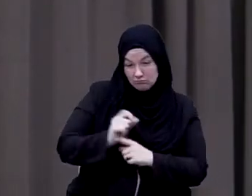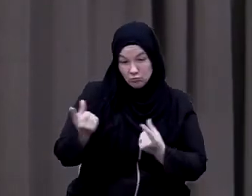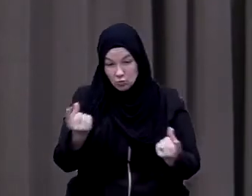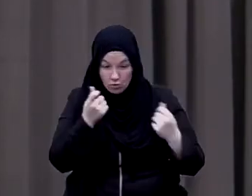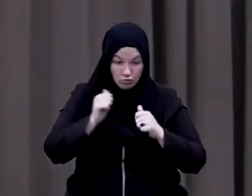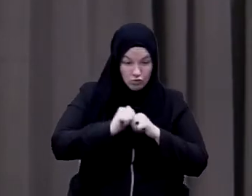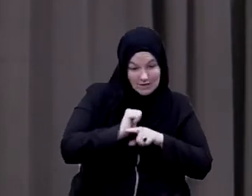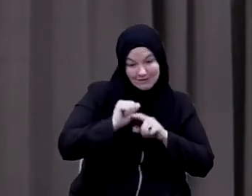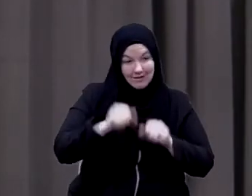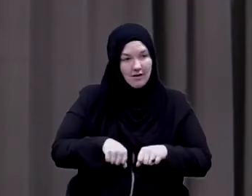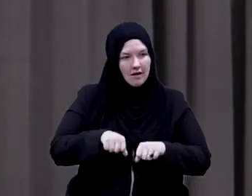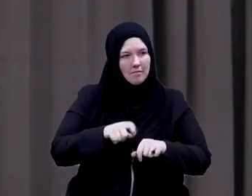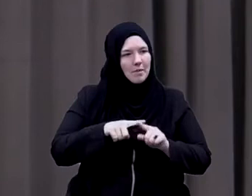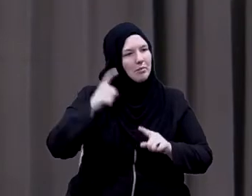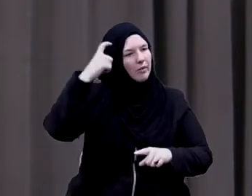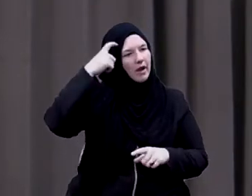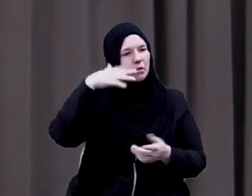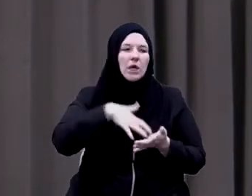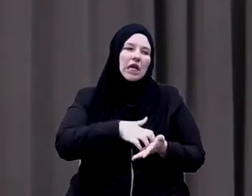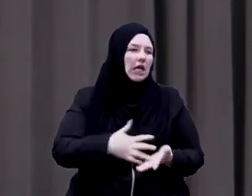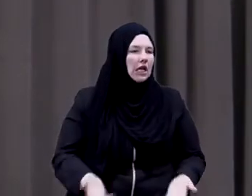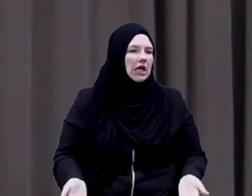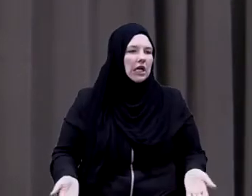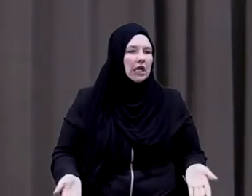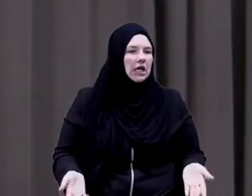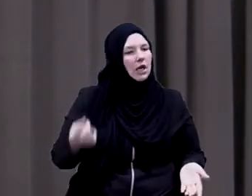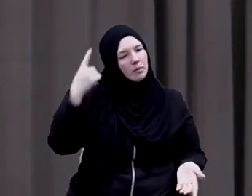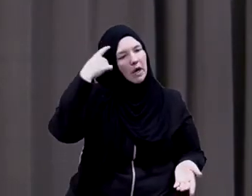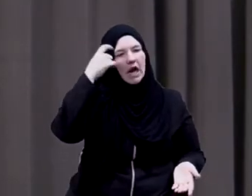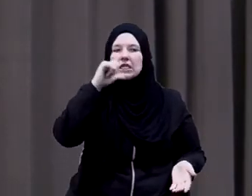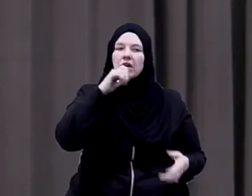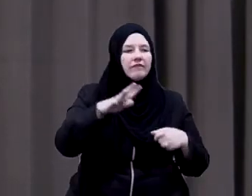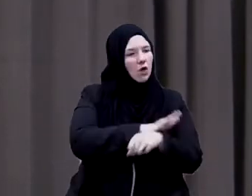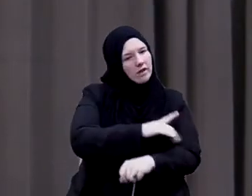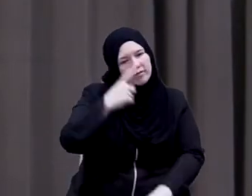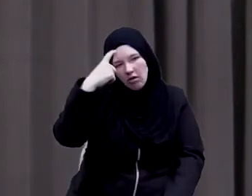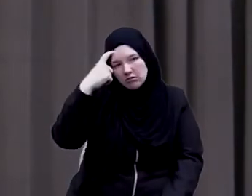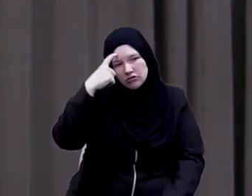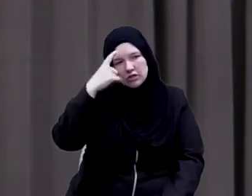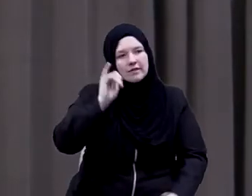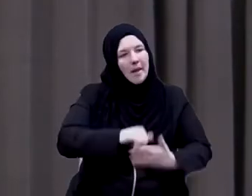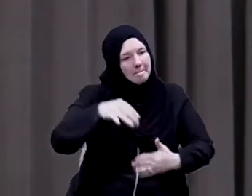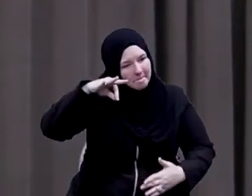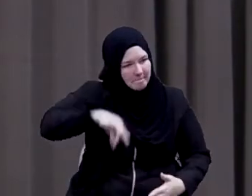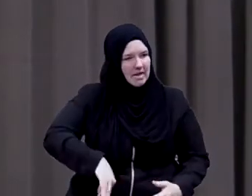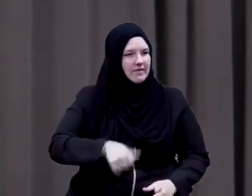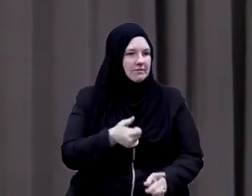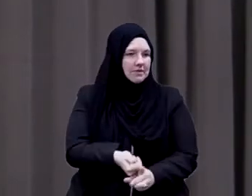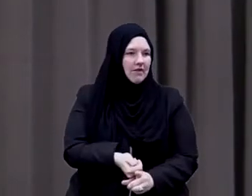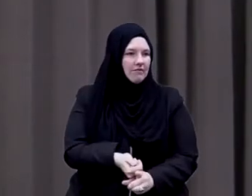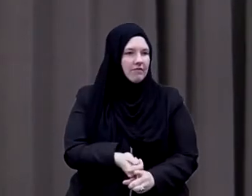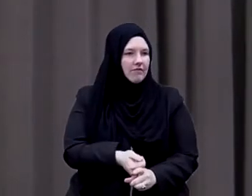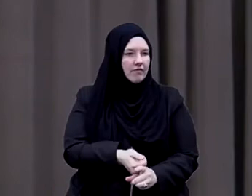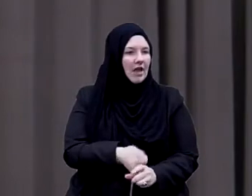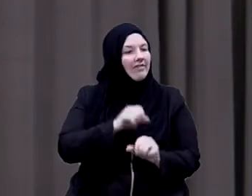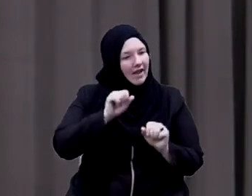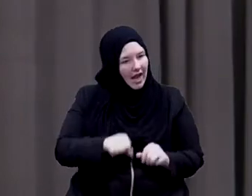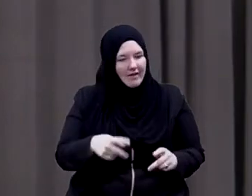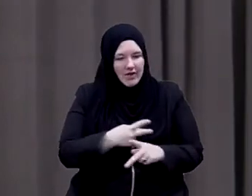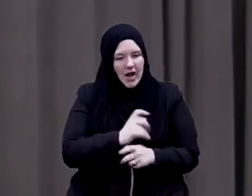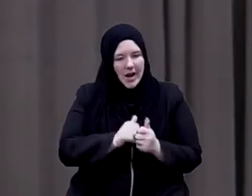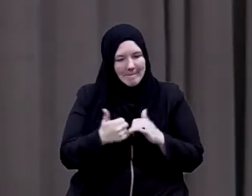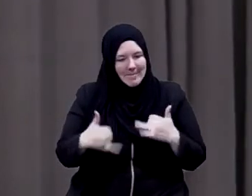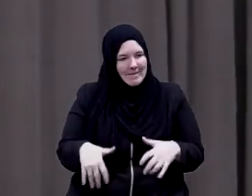because those brains are not full of knowledge that benefits. عِلْمٌ يُنْتَفَعُ